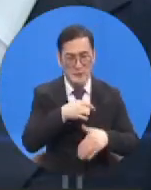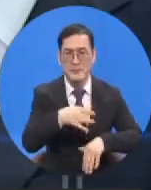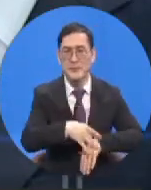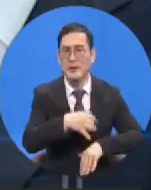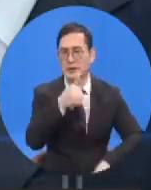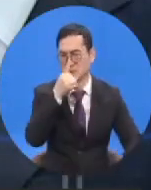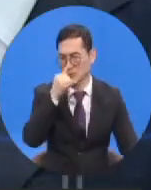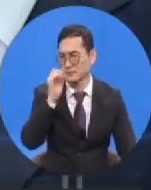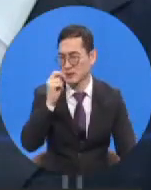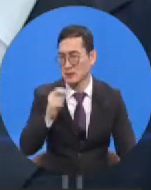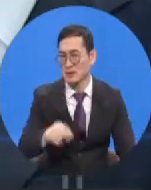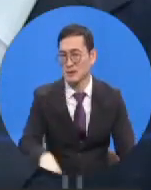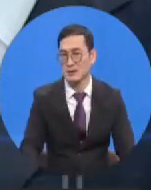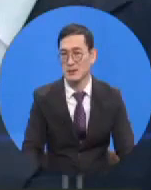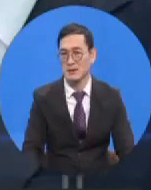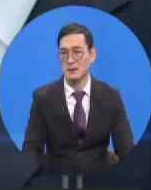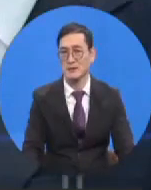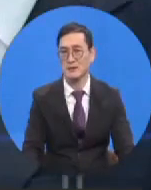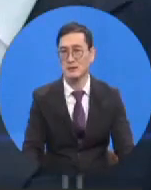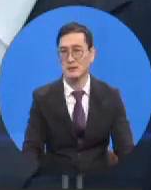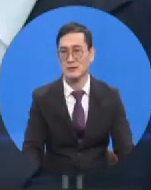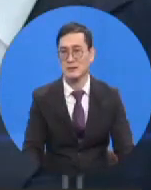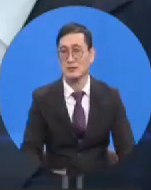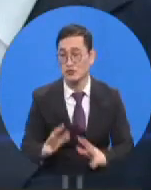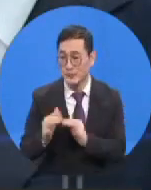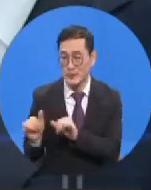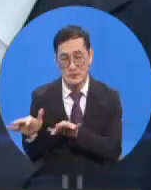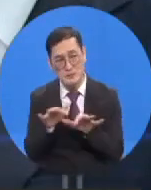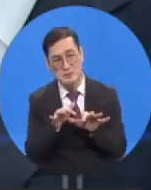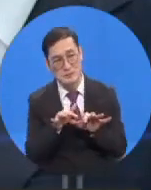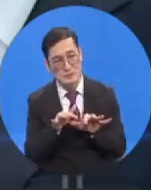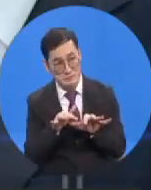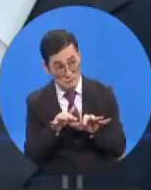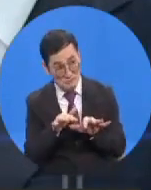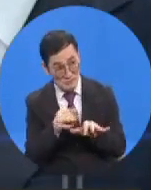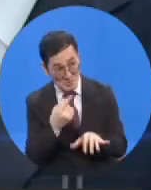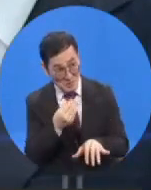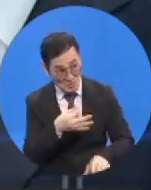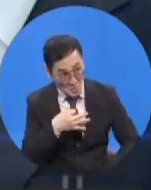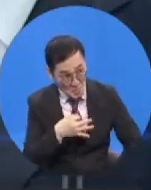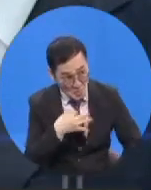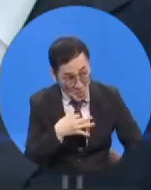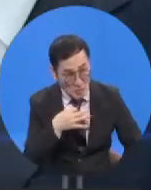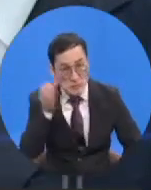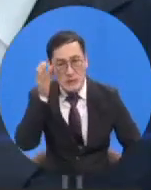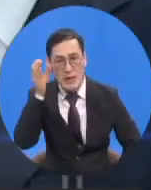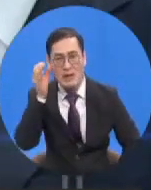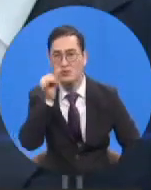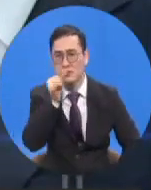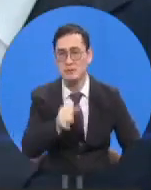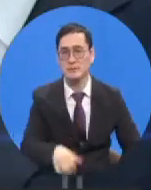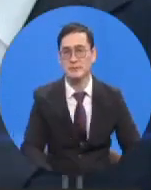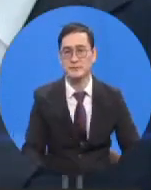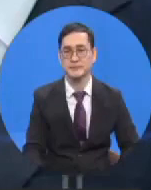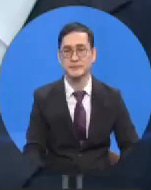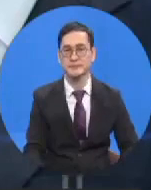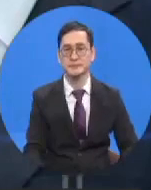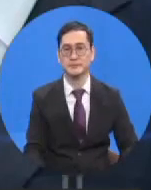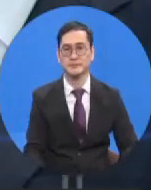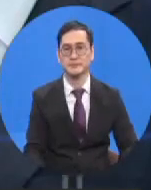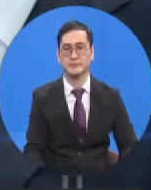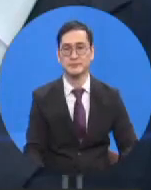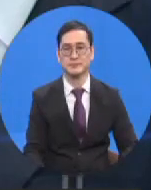한 말이기 때문에 당연히 주목을 끌 수밖에 없고 사람들이 진짜? 기대를 할 수도 있는 그런 내용이